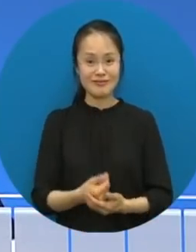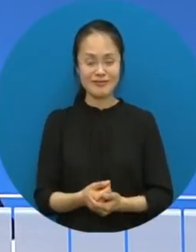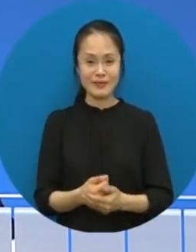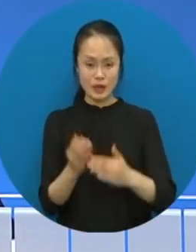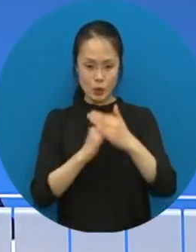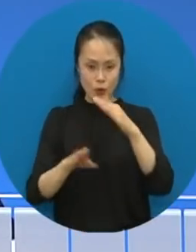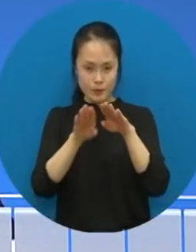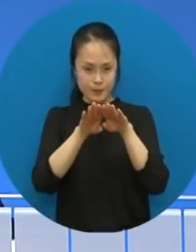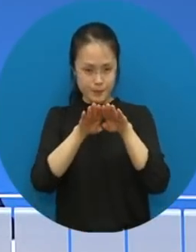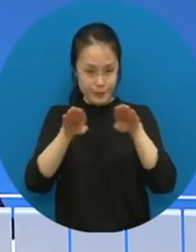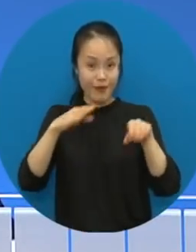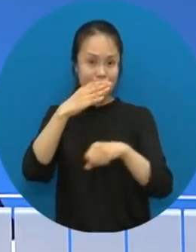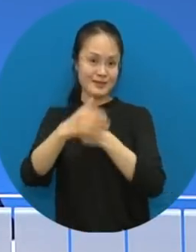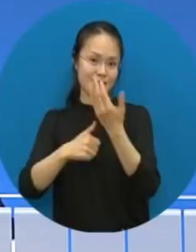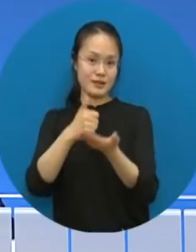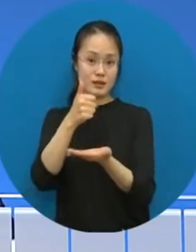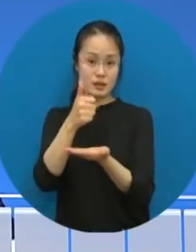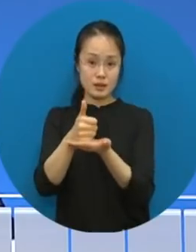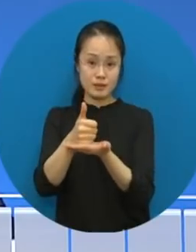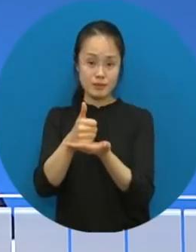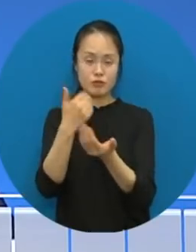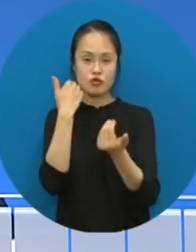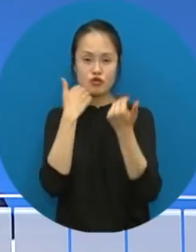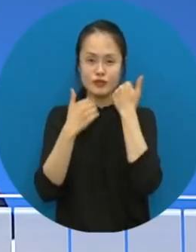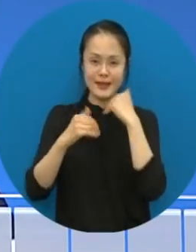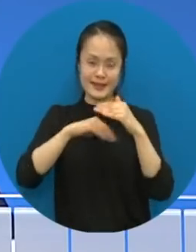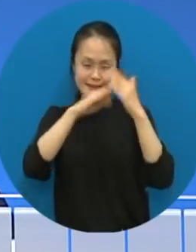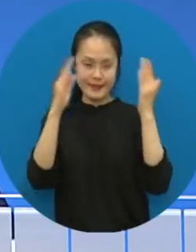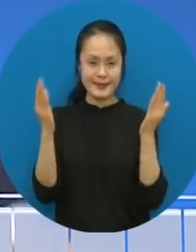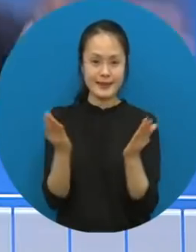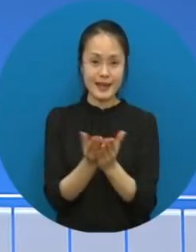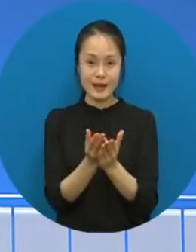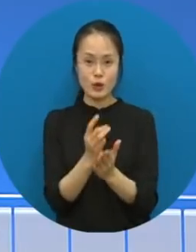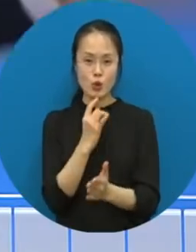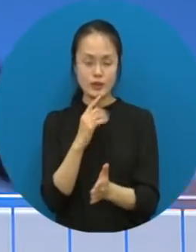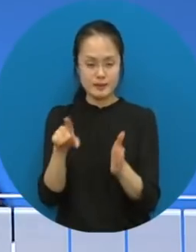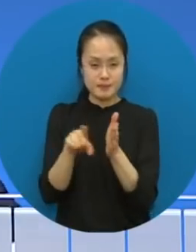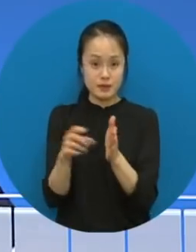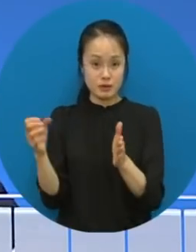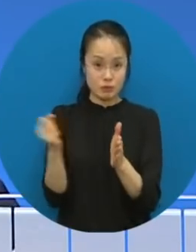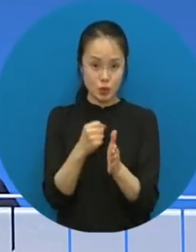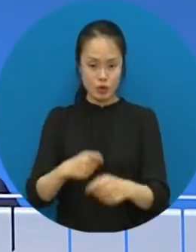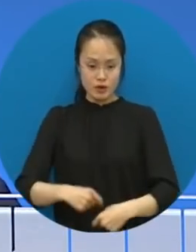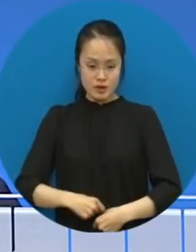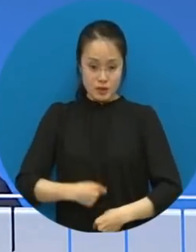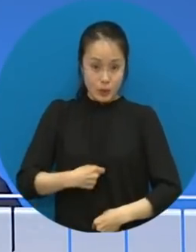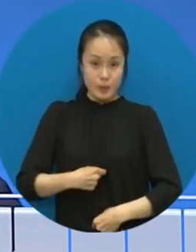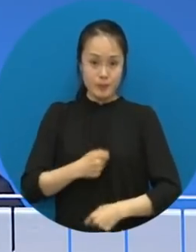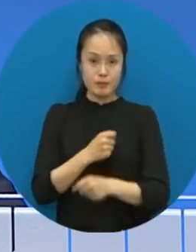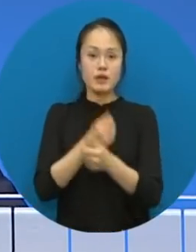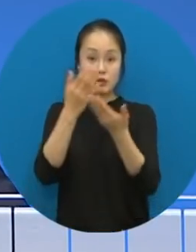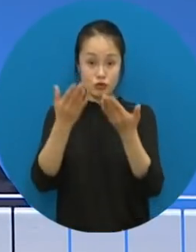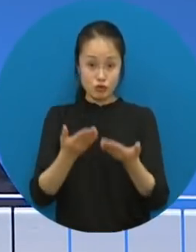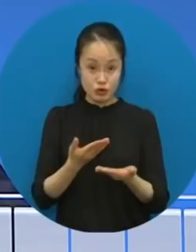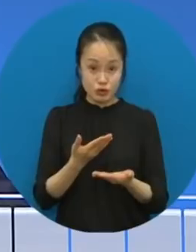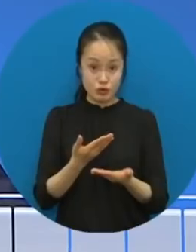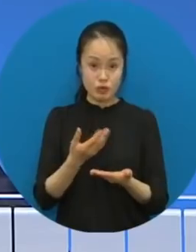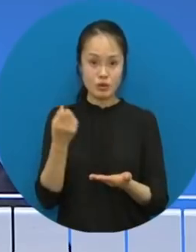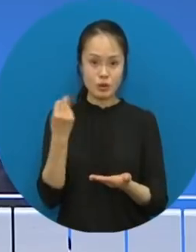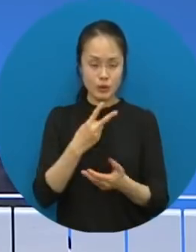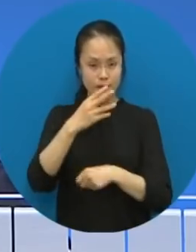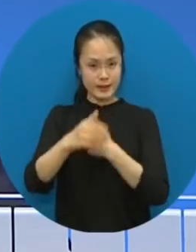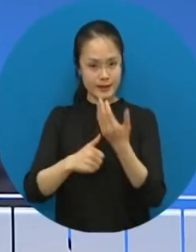공평하신 하나님, 누구나 오직 믿음으로만 의롭게 하여 주시고 하나님의 행하신 그 일을